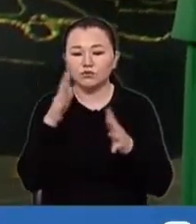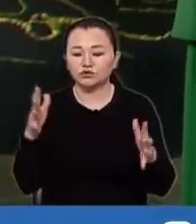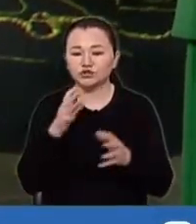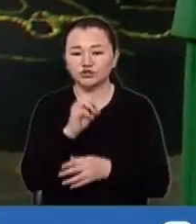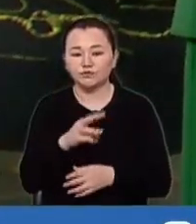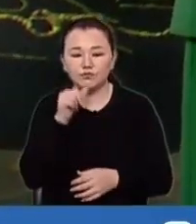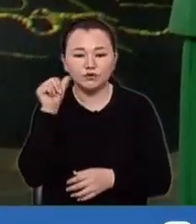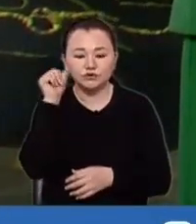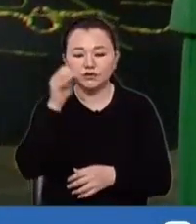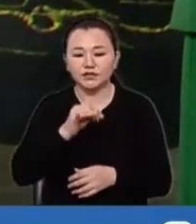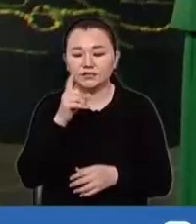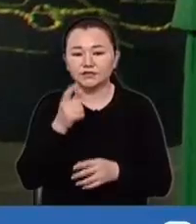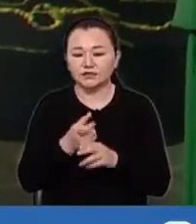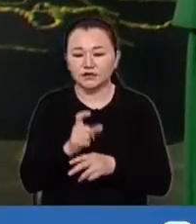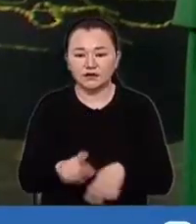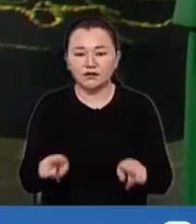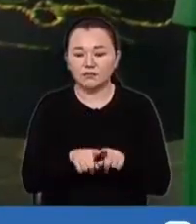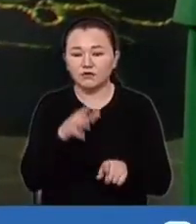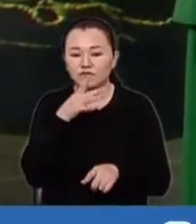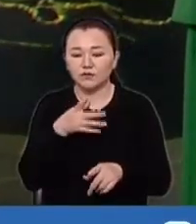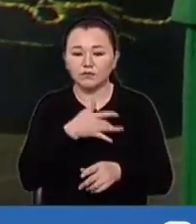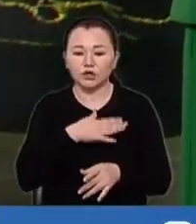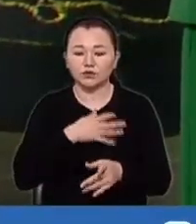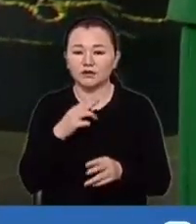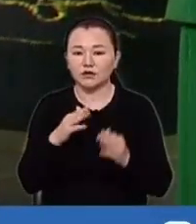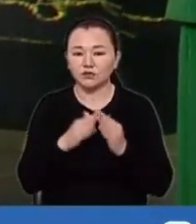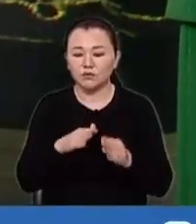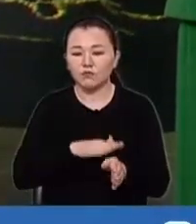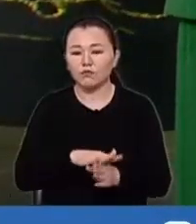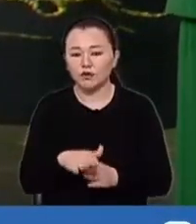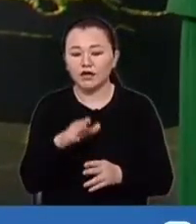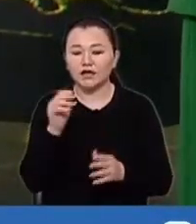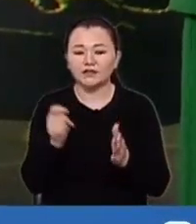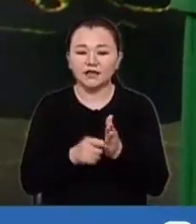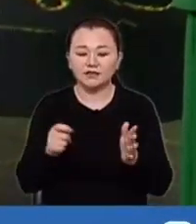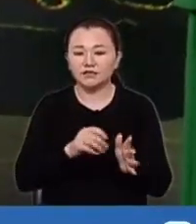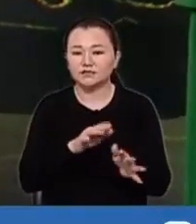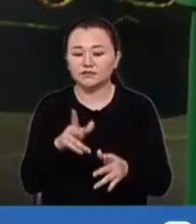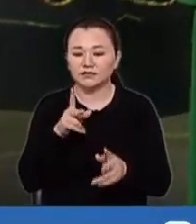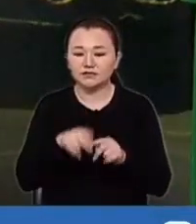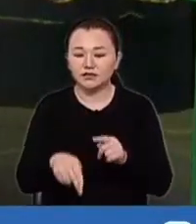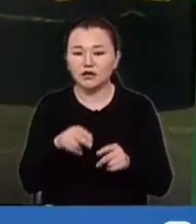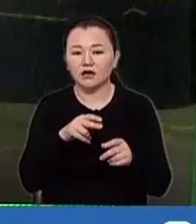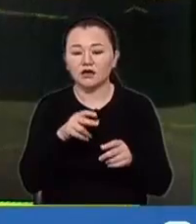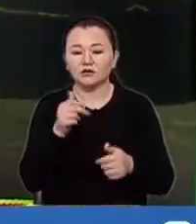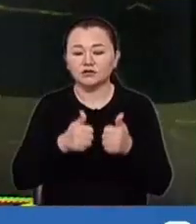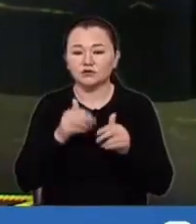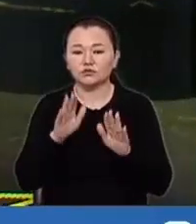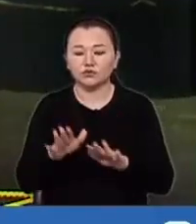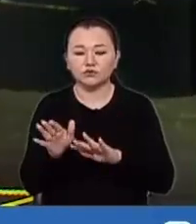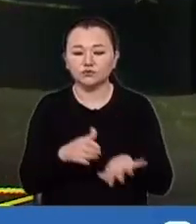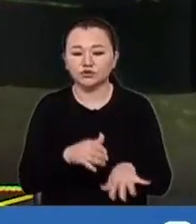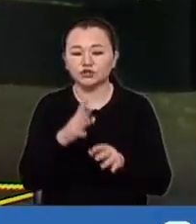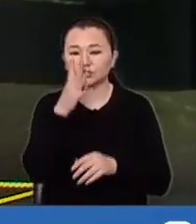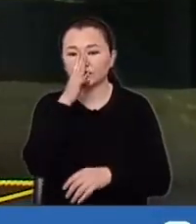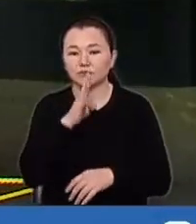за прошлый, за аналогичный период. Приюты для бездомных переполнены, а тендер на стерилизацию отлов разыграли только спустя